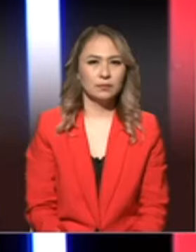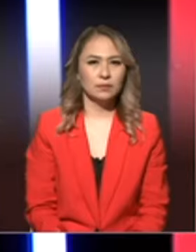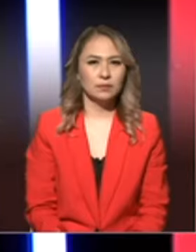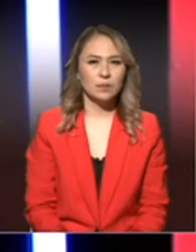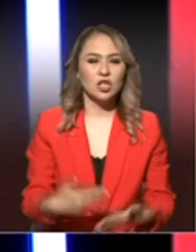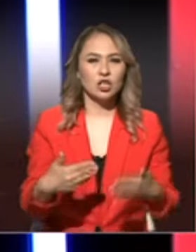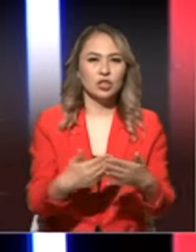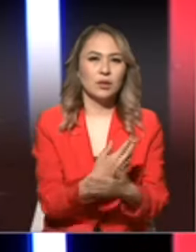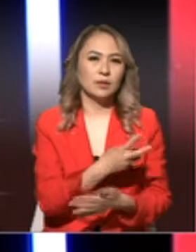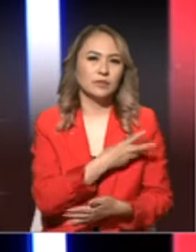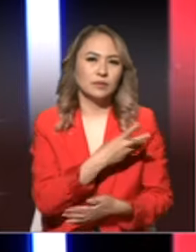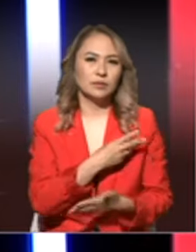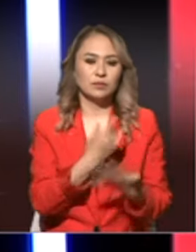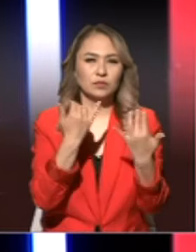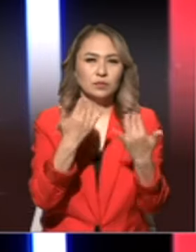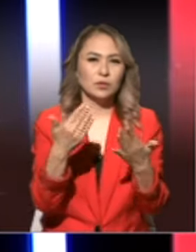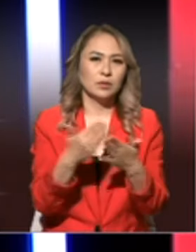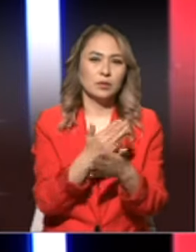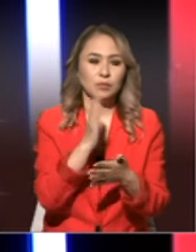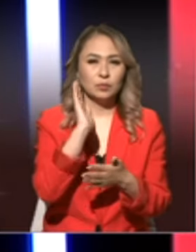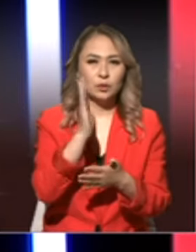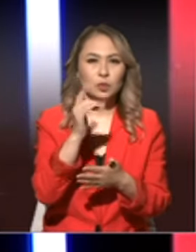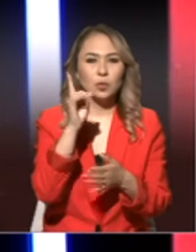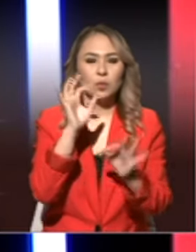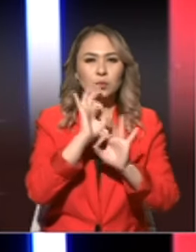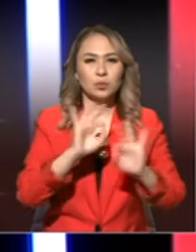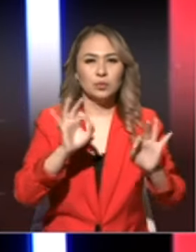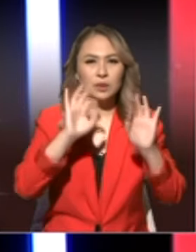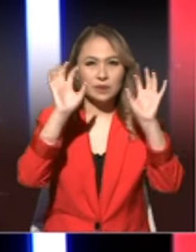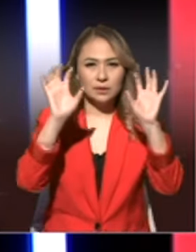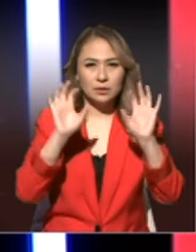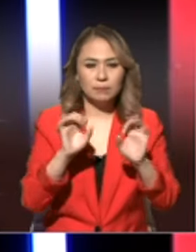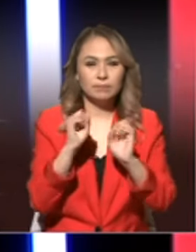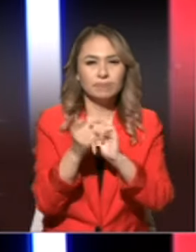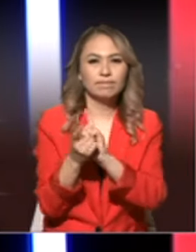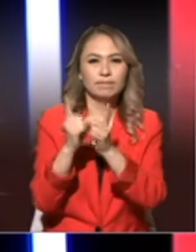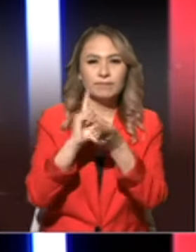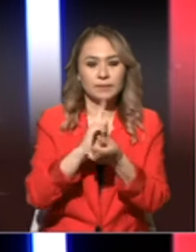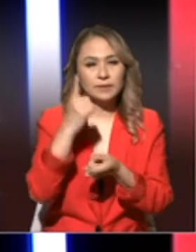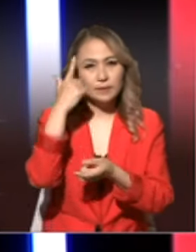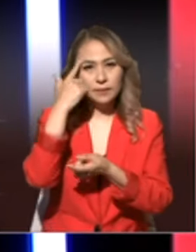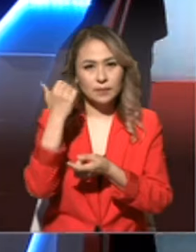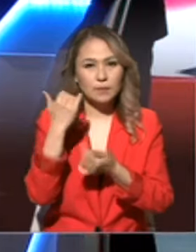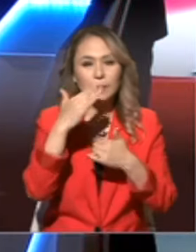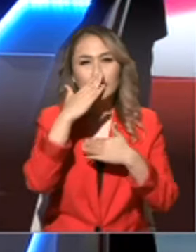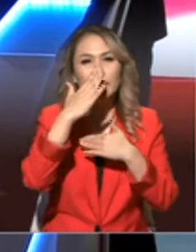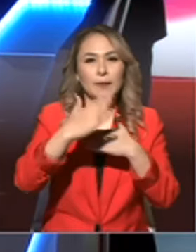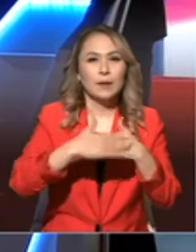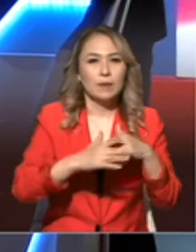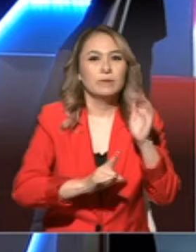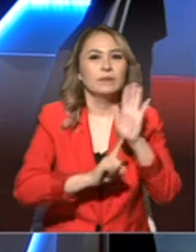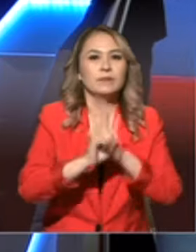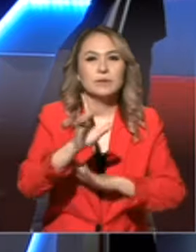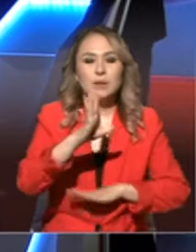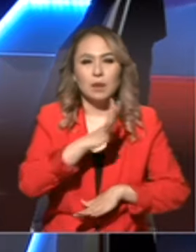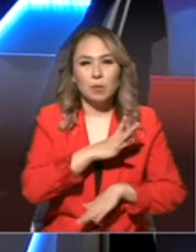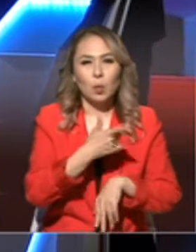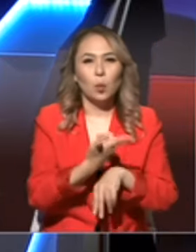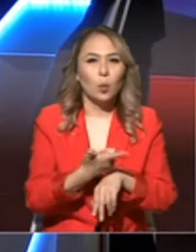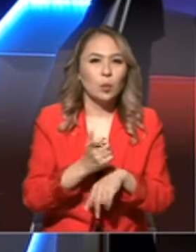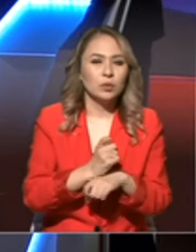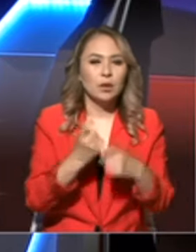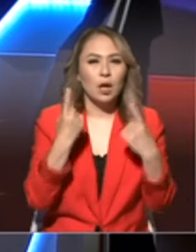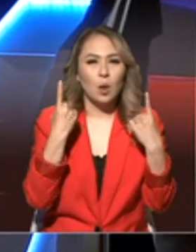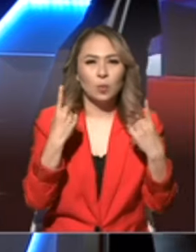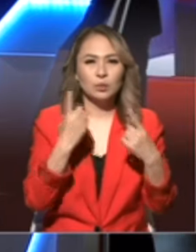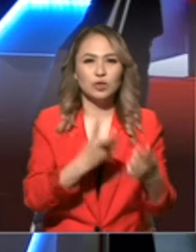Жаңа ынталандыру шараларына қазір тоқталамыз, өйткені көші-қон туралы заңға кейбір өзгертулер енгізілгенін білеміз. Осы жақында ғана енгізілді және бұл өте